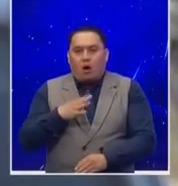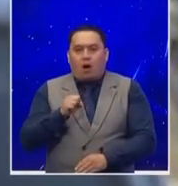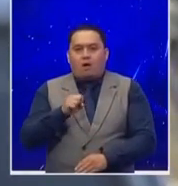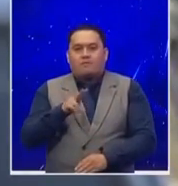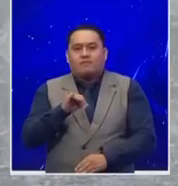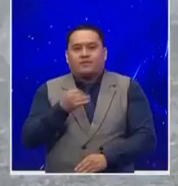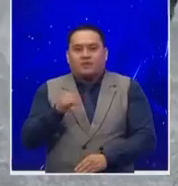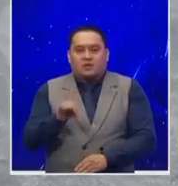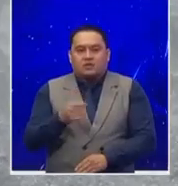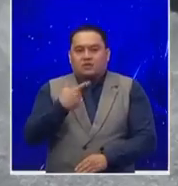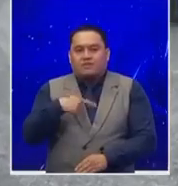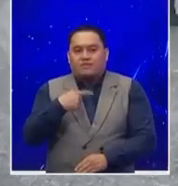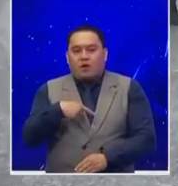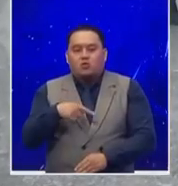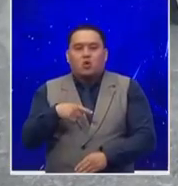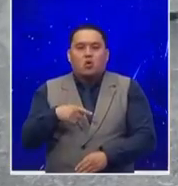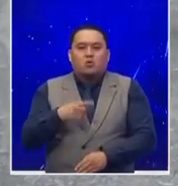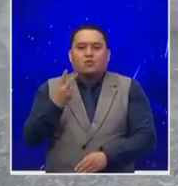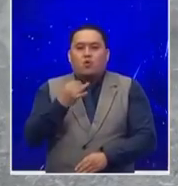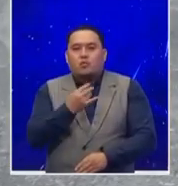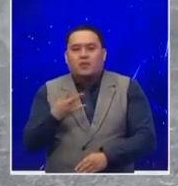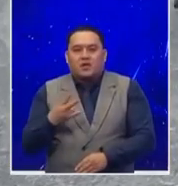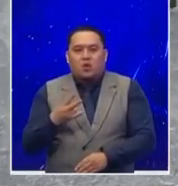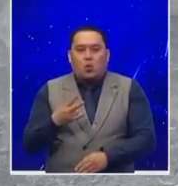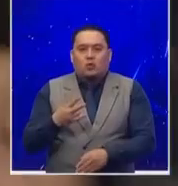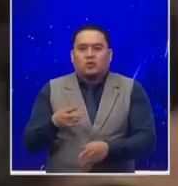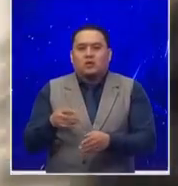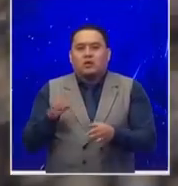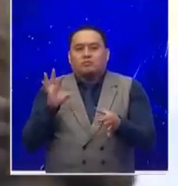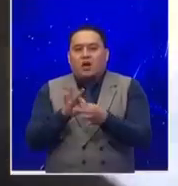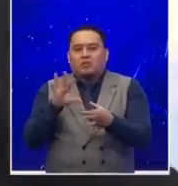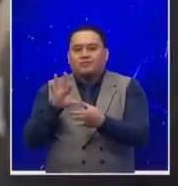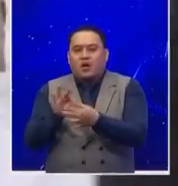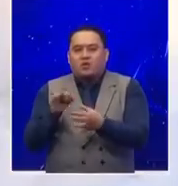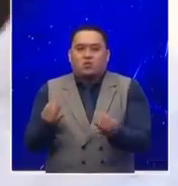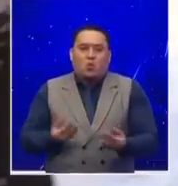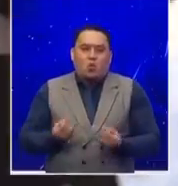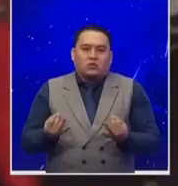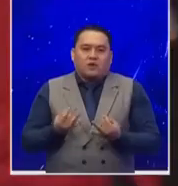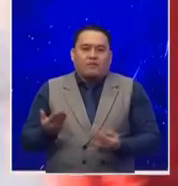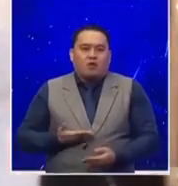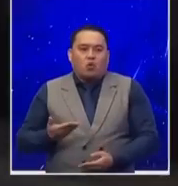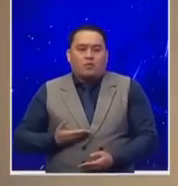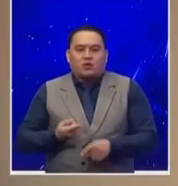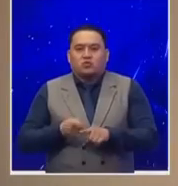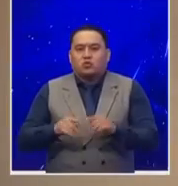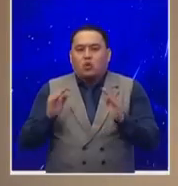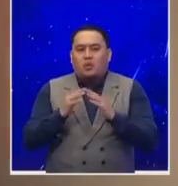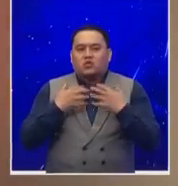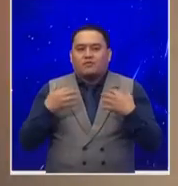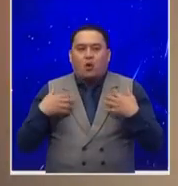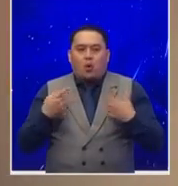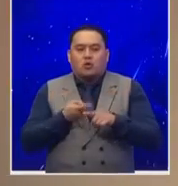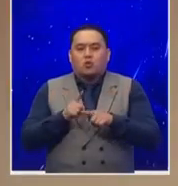Авди, имеет на своем тикток-аккаунте более 2 миллионов подписчиков. Тема его юмористических роликов – являются домашние животные,